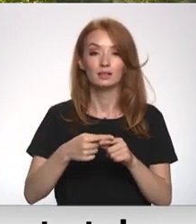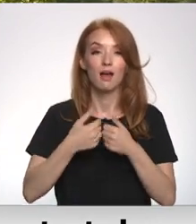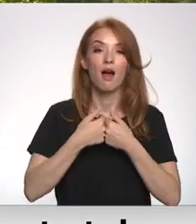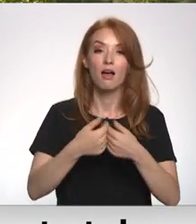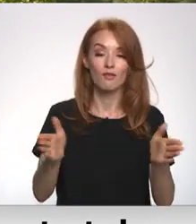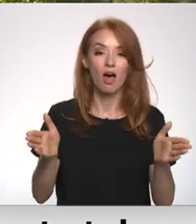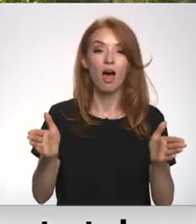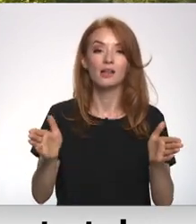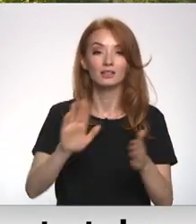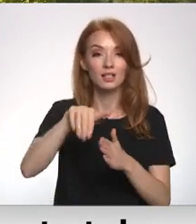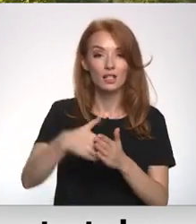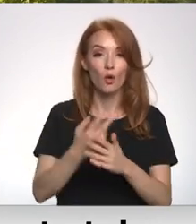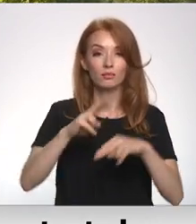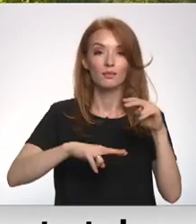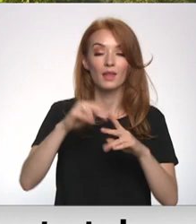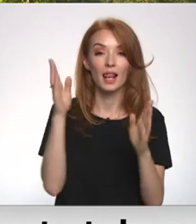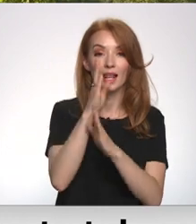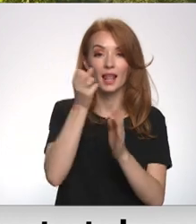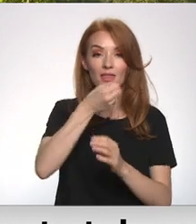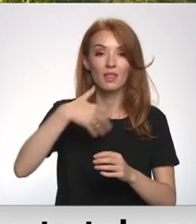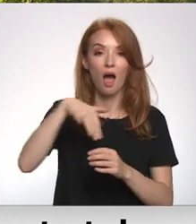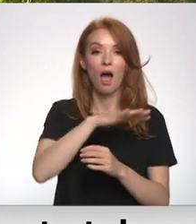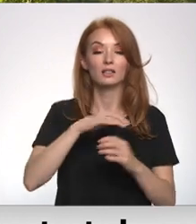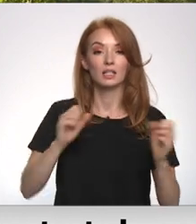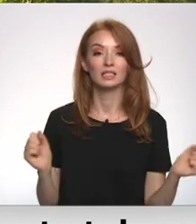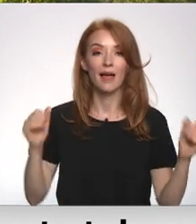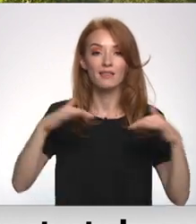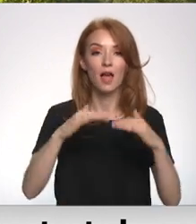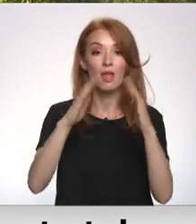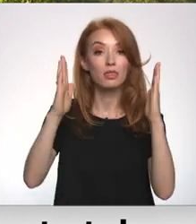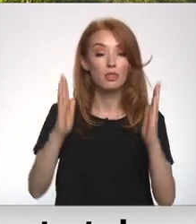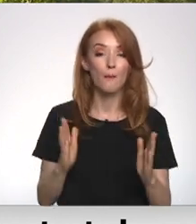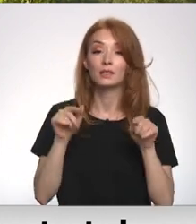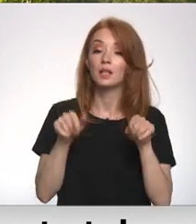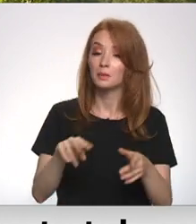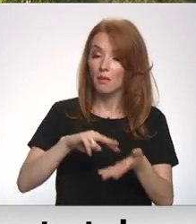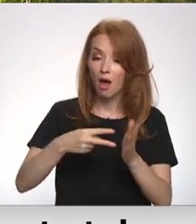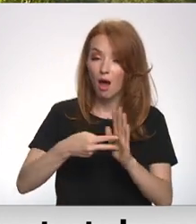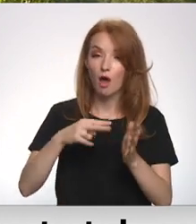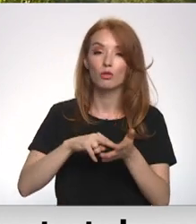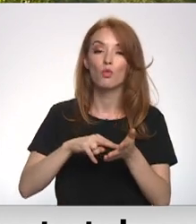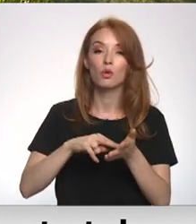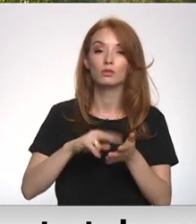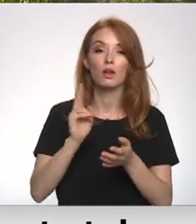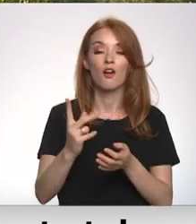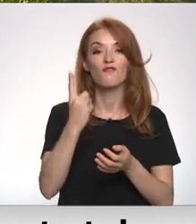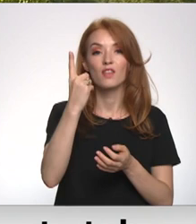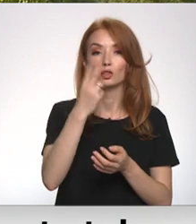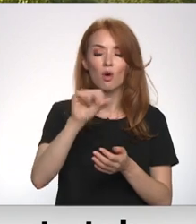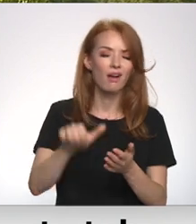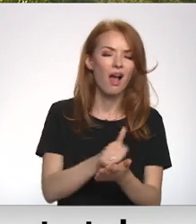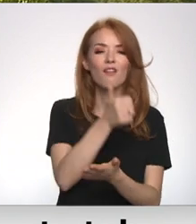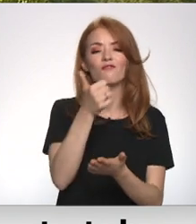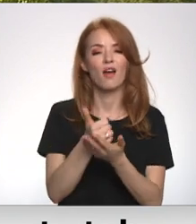ir vēris jaunuscaltais likteņdārza saieta nams. Tas plānots kā viens no centrālajiem